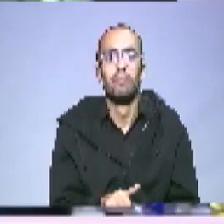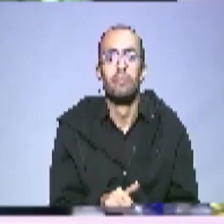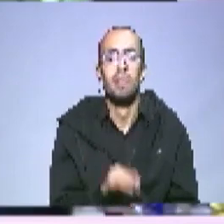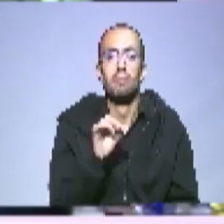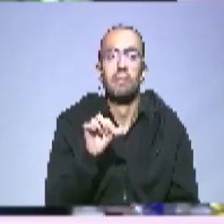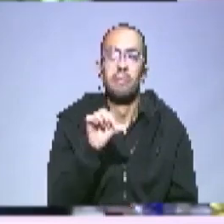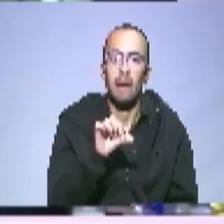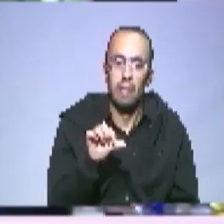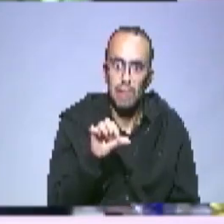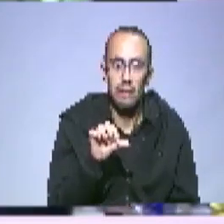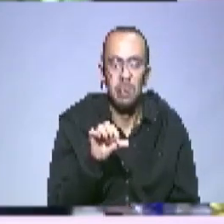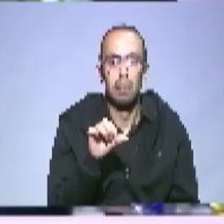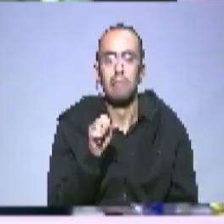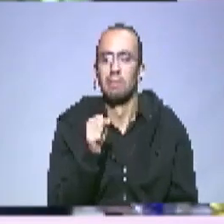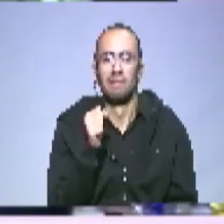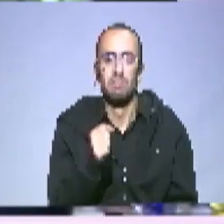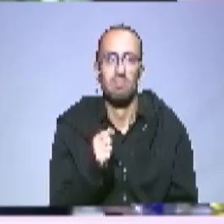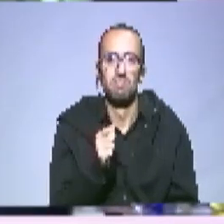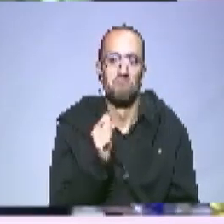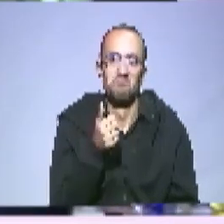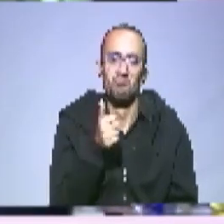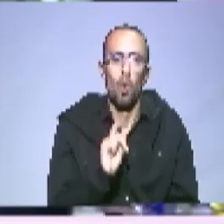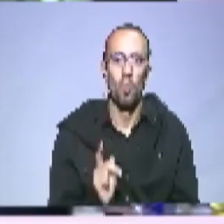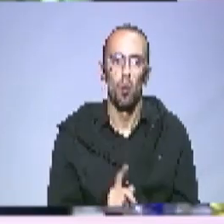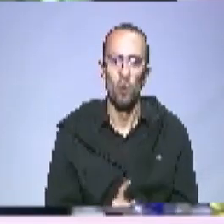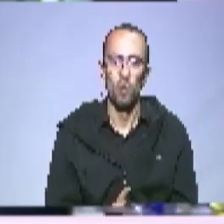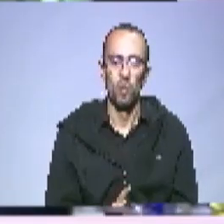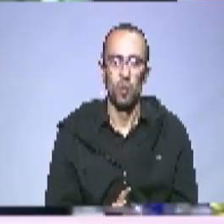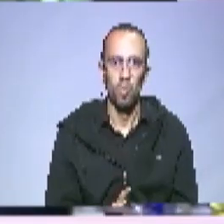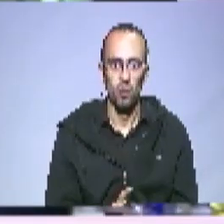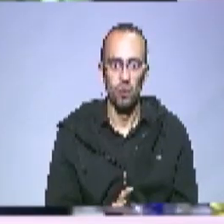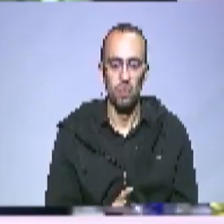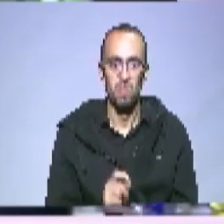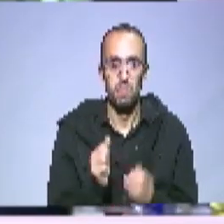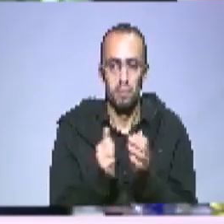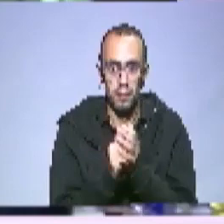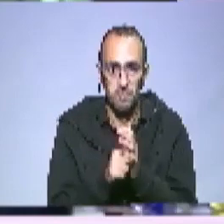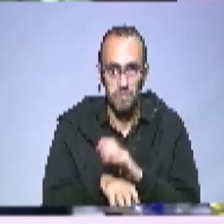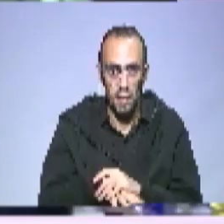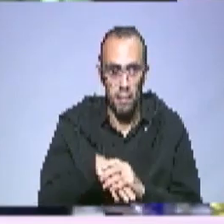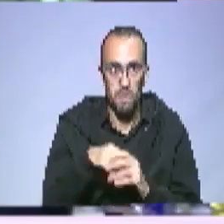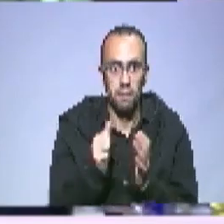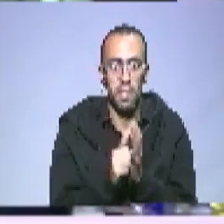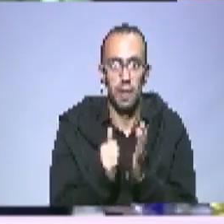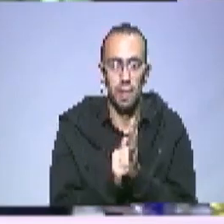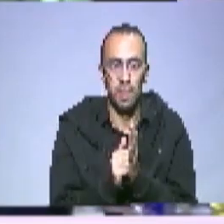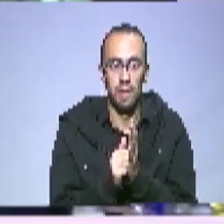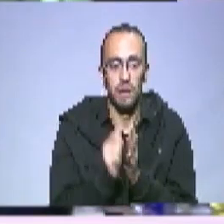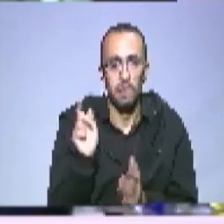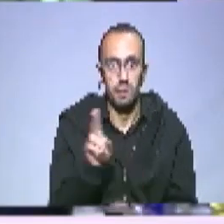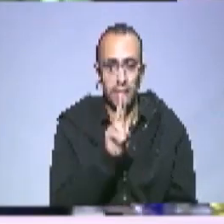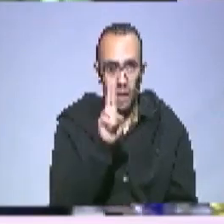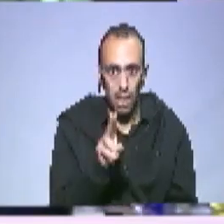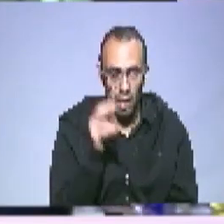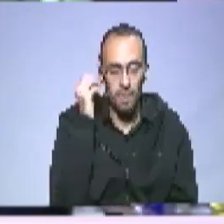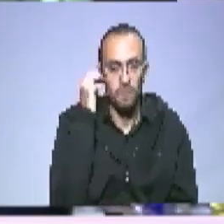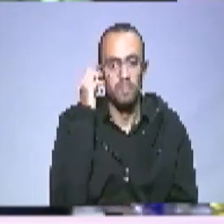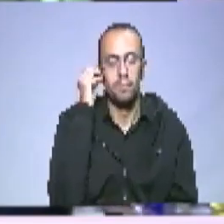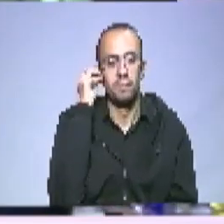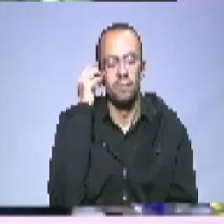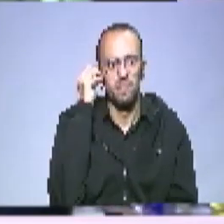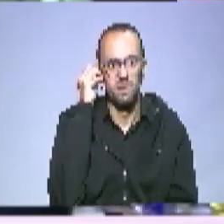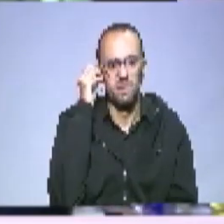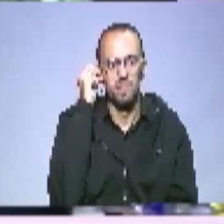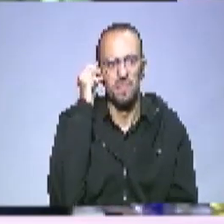تديله زيت ولازم تديله حاجات، فمش بيبقى ظريف يعني. اللي في البيت اللي بيعملوها أو اللي هي بقى بتسأل عليها اللي هم بيحطوا